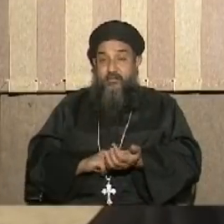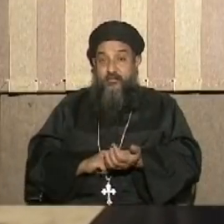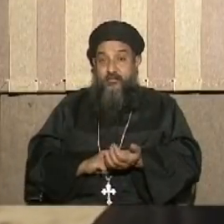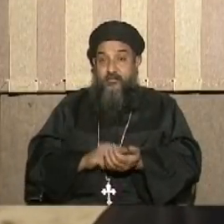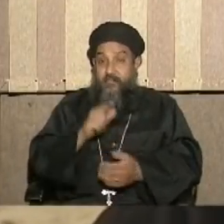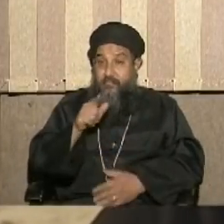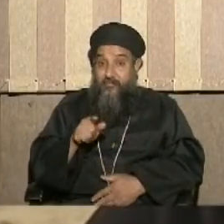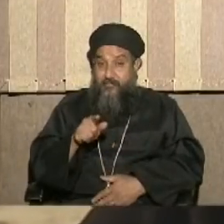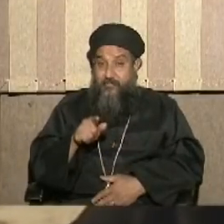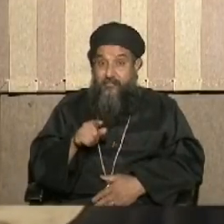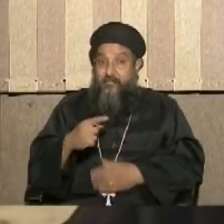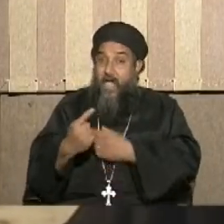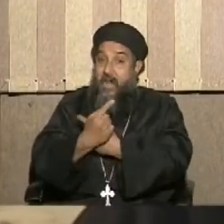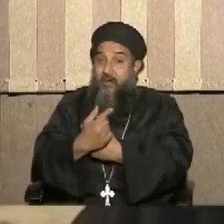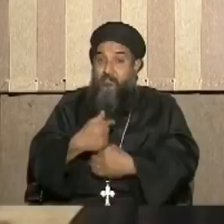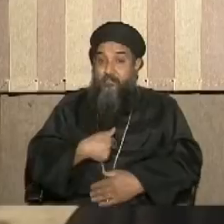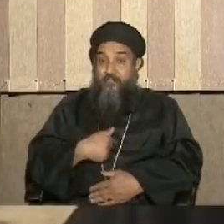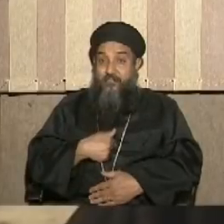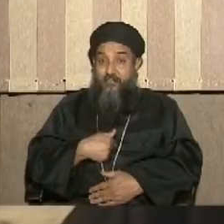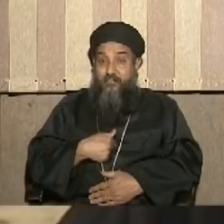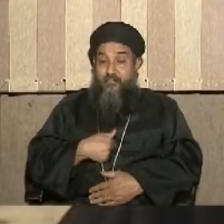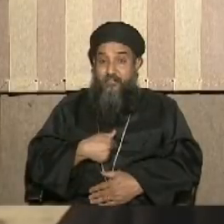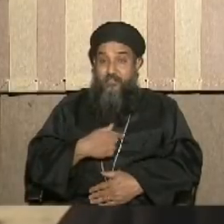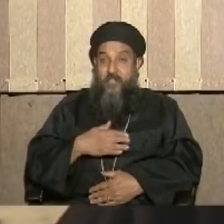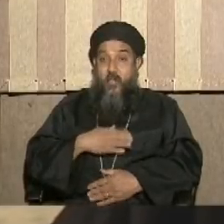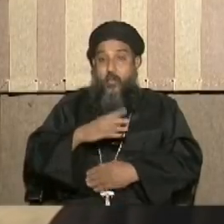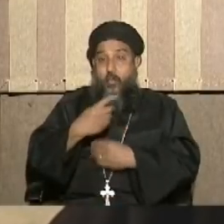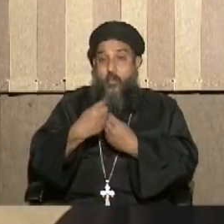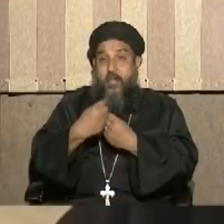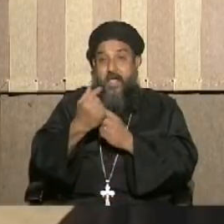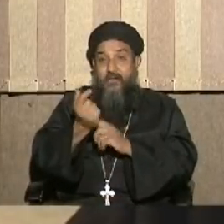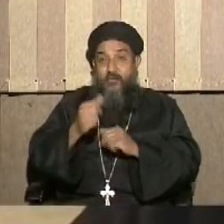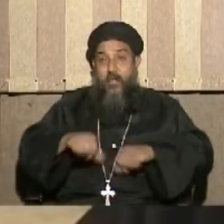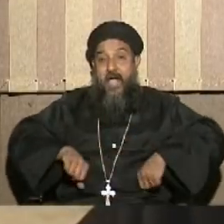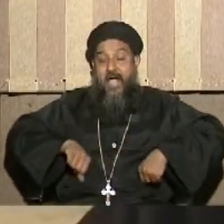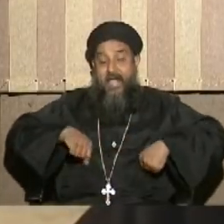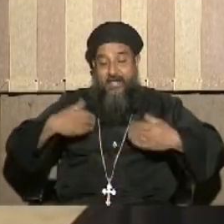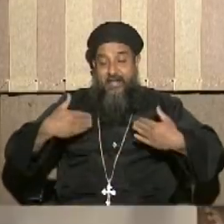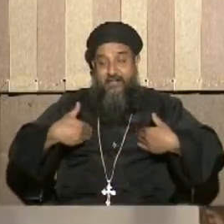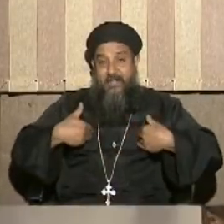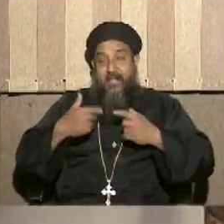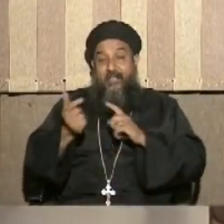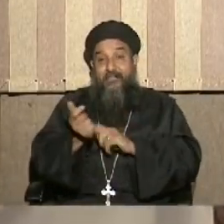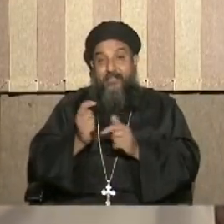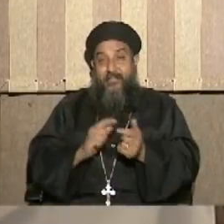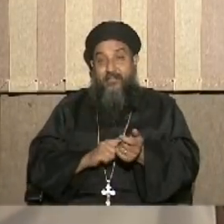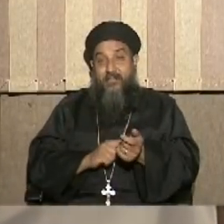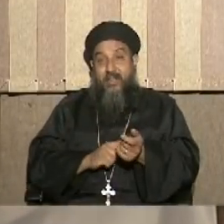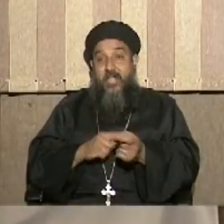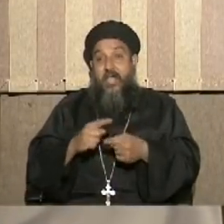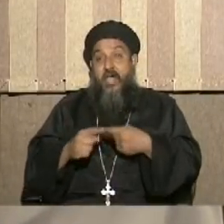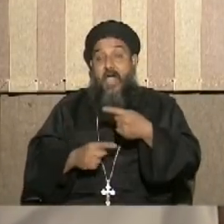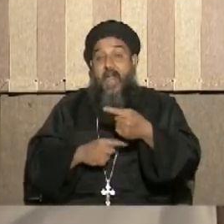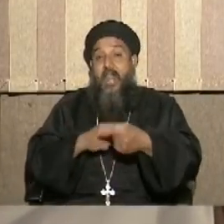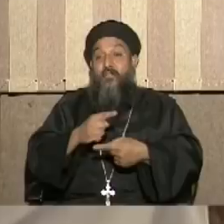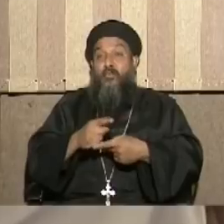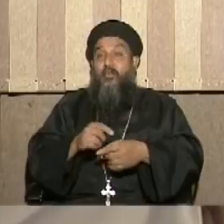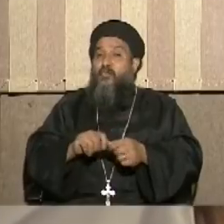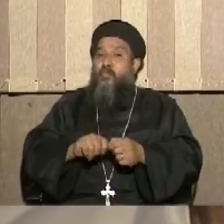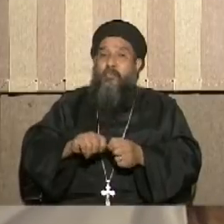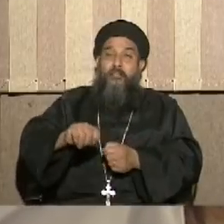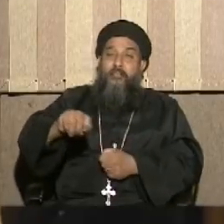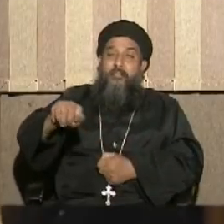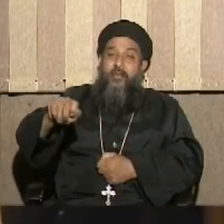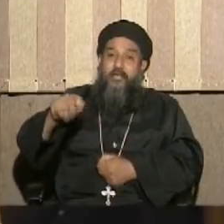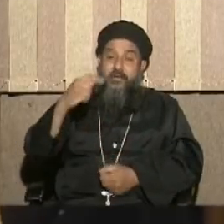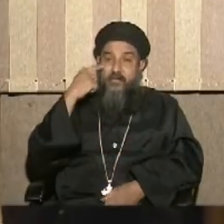امي؟ ده تعليمك ده هو اللي خلى محبة المسيح تبقى في حياتنا. هتفضلوا طول عمركم بعيد عني على